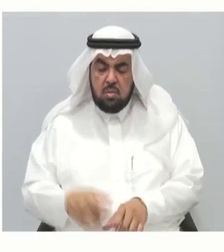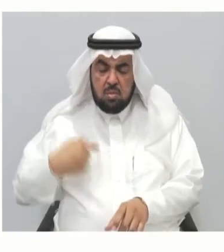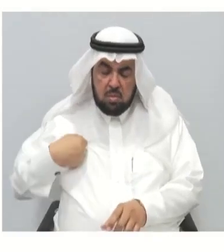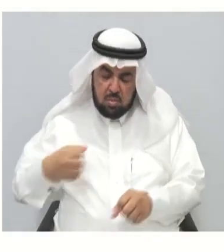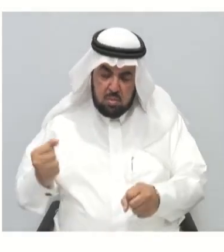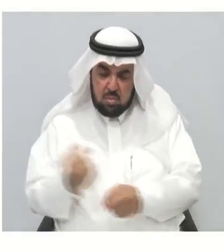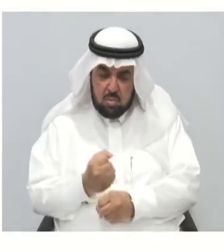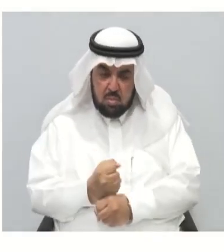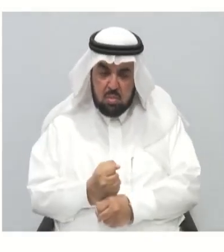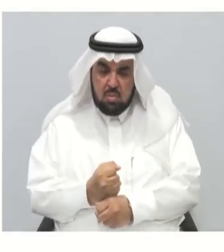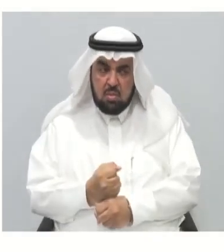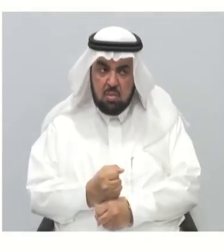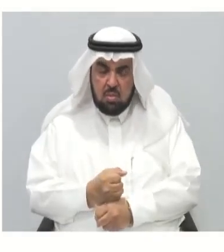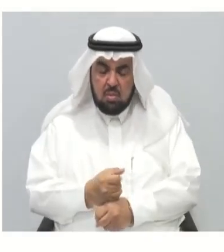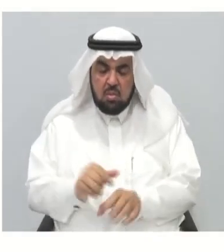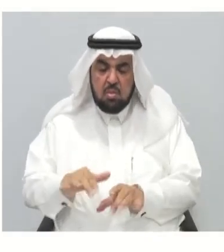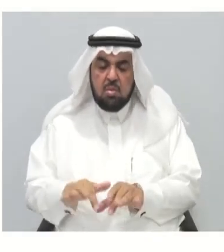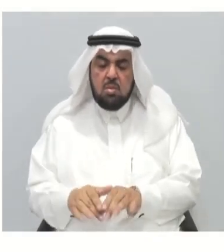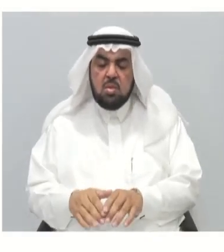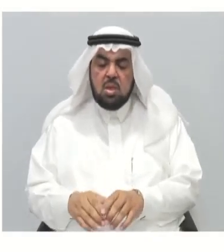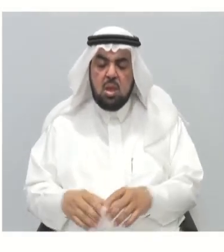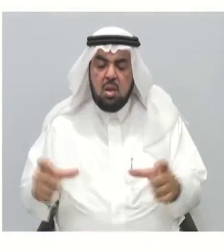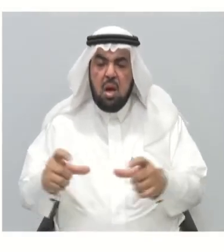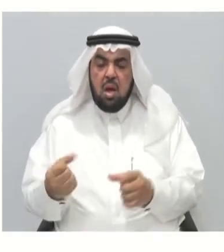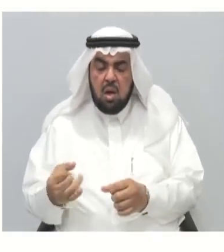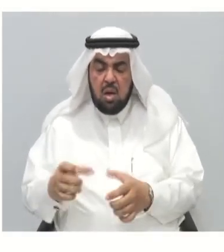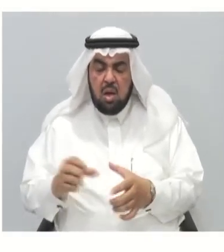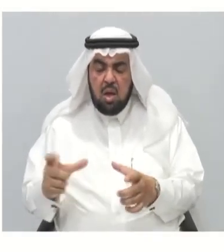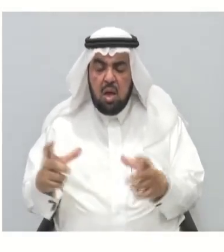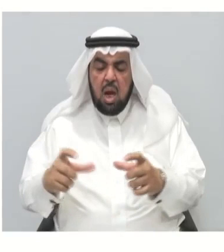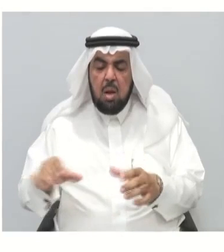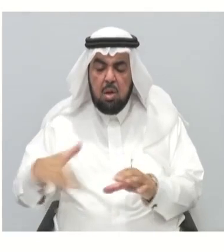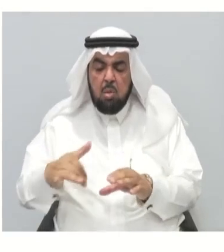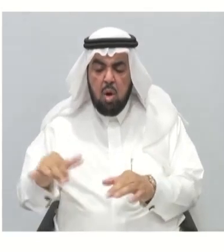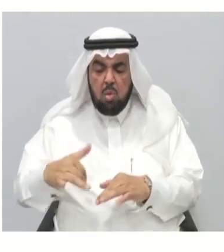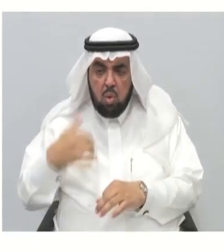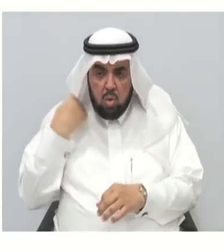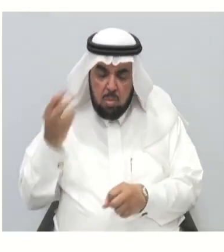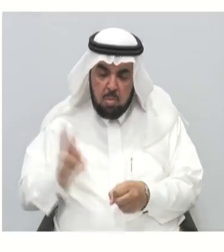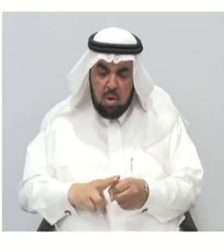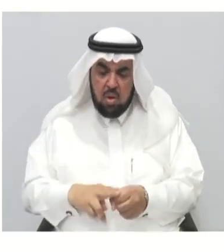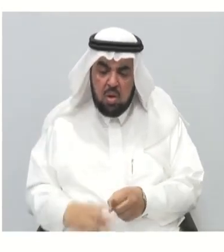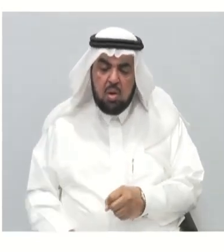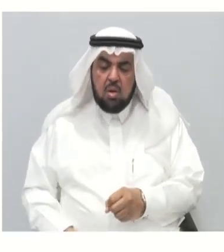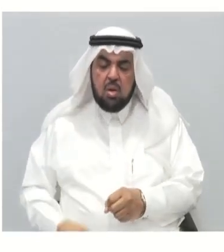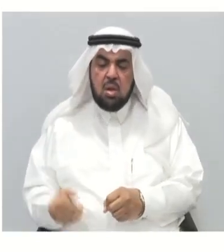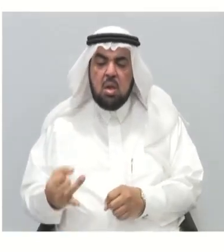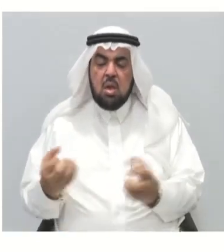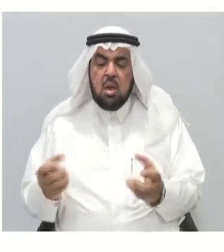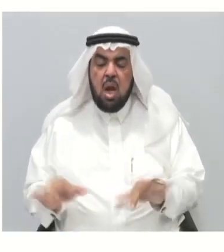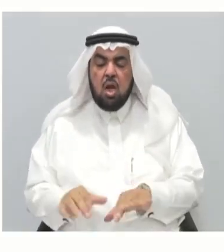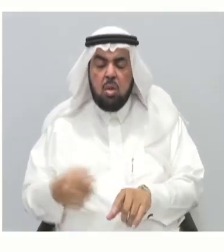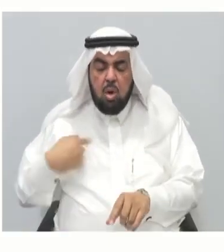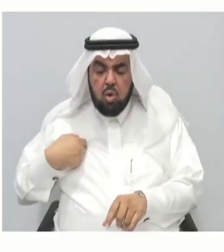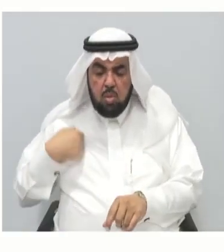المستخدم ثم نقوم بكتابه الباسورد او كلمه المرور مرتين نكررها ثم نقوم بكتابه الاسم